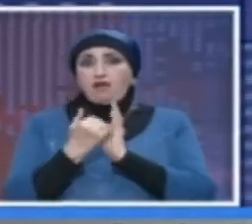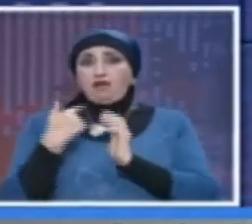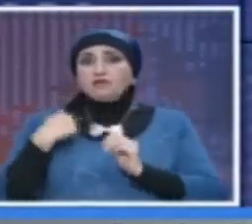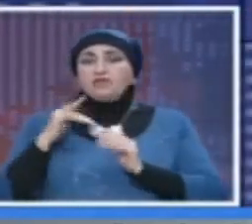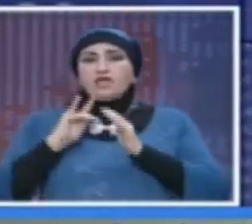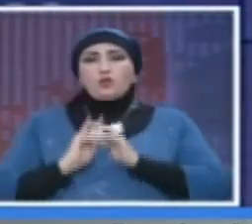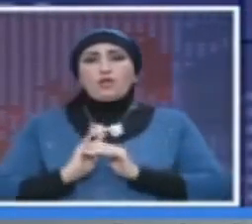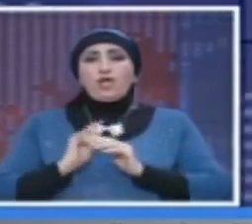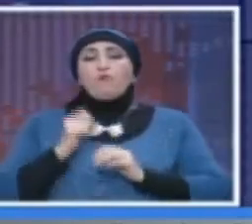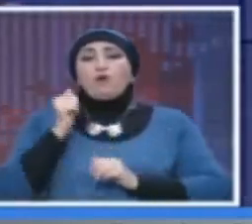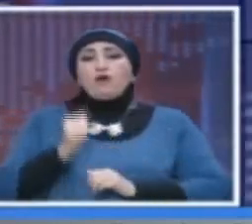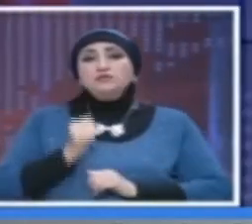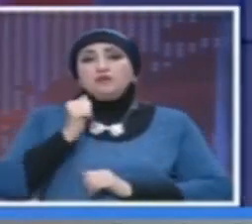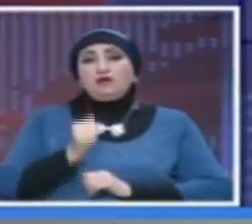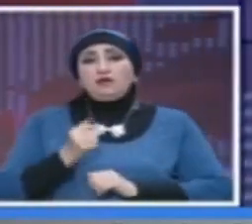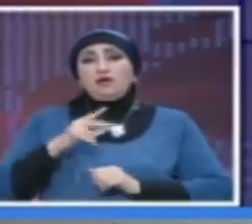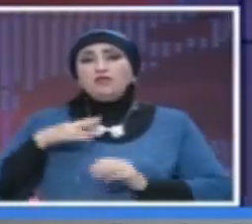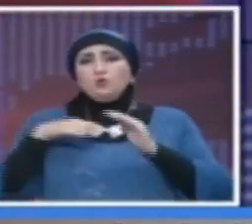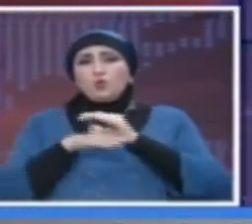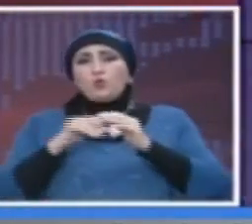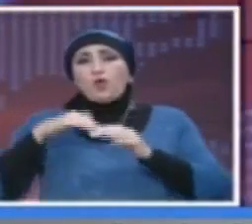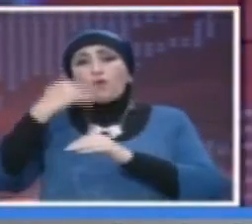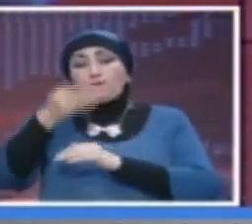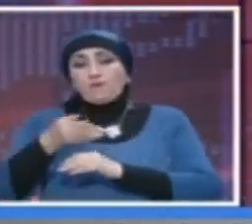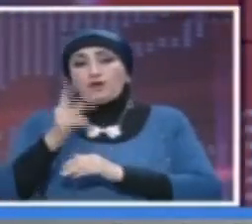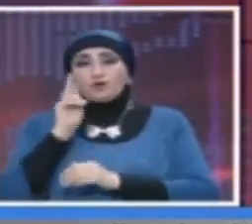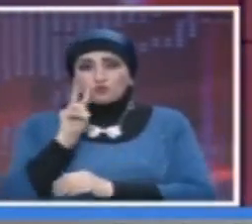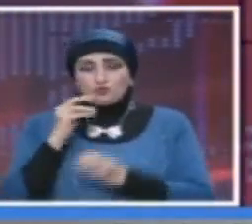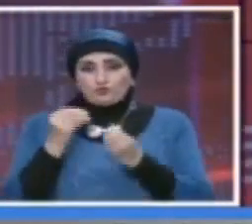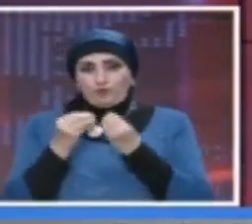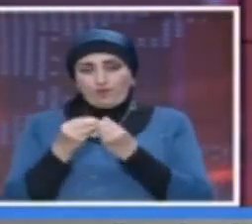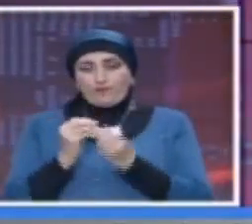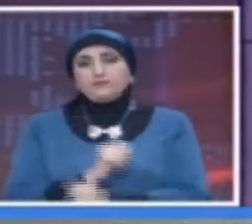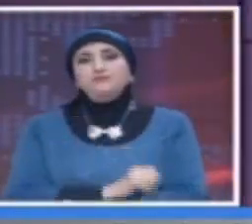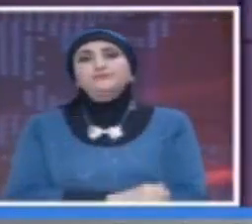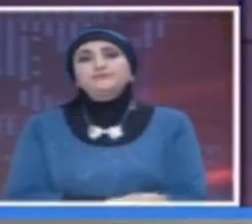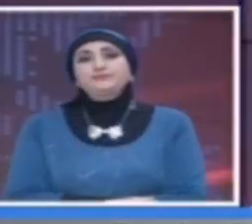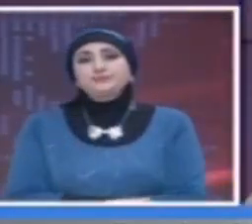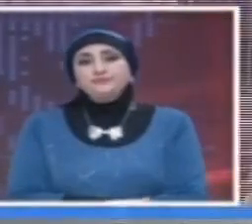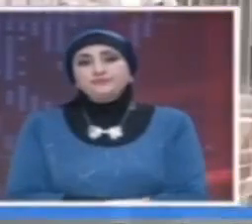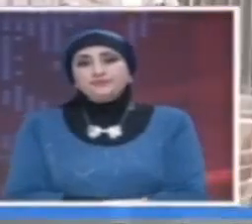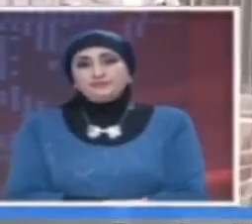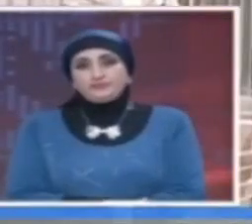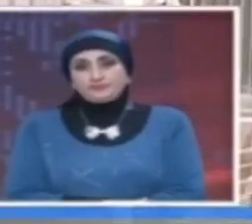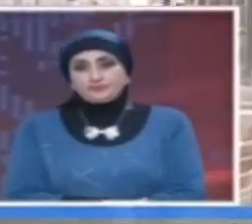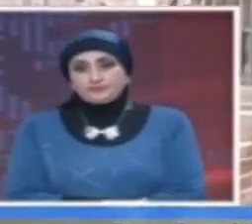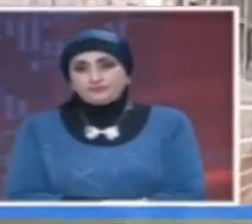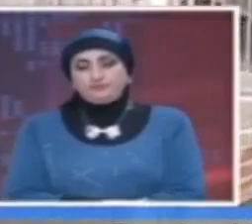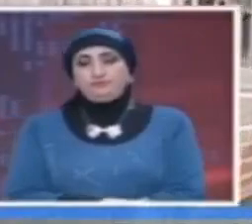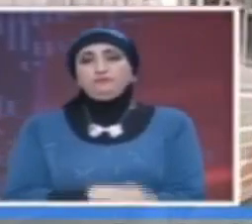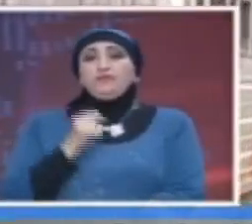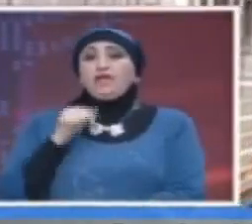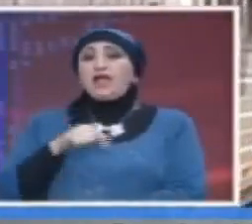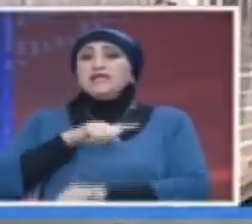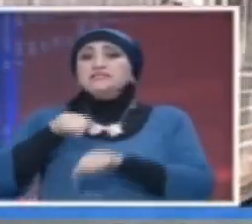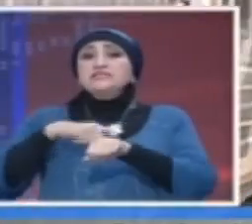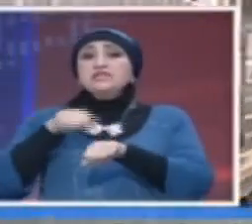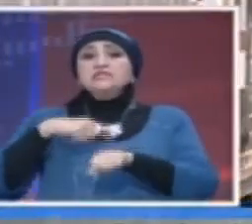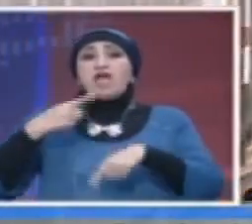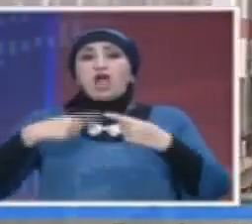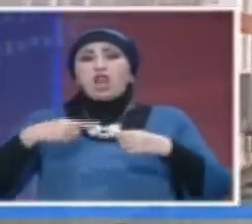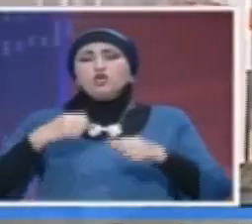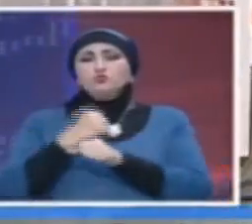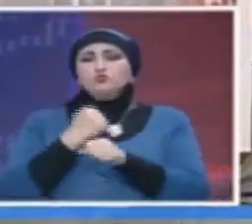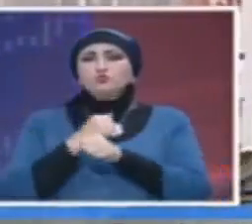الإجراءات محطات الركاب والقطارات وعرباتها من الداخل والخارج. على مدار ساعة